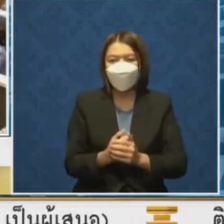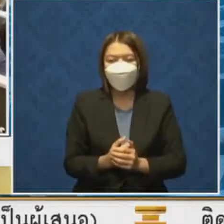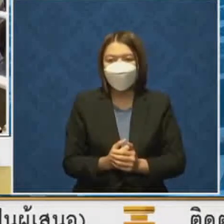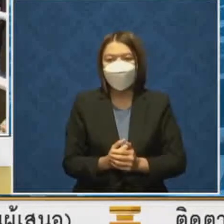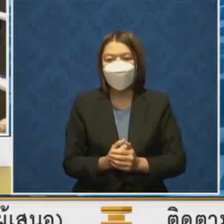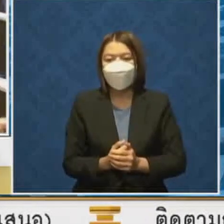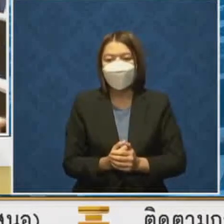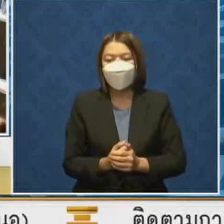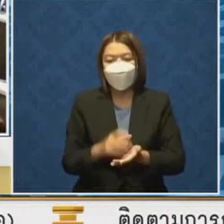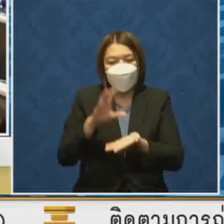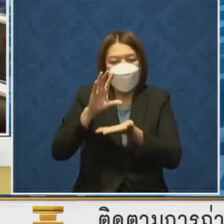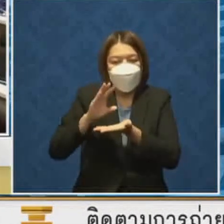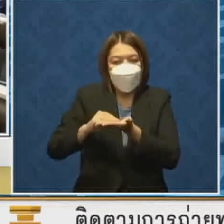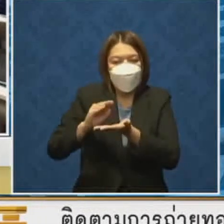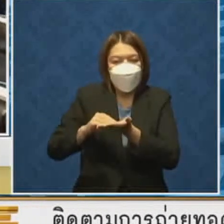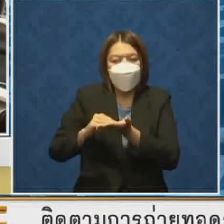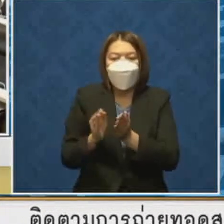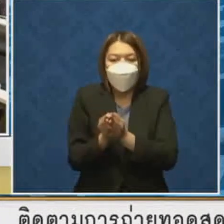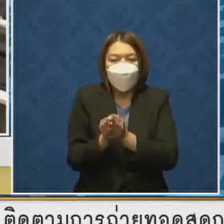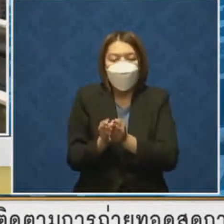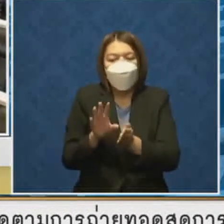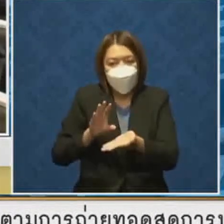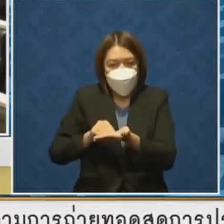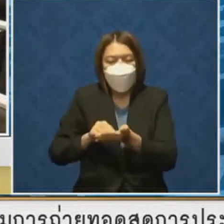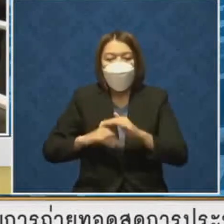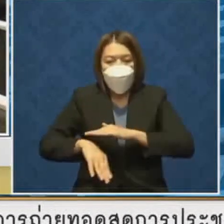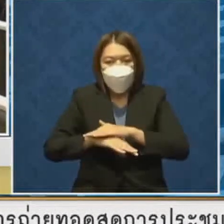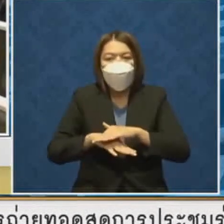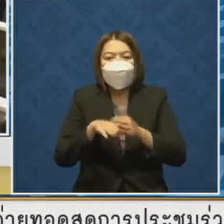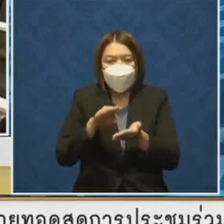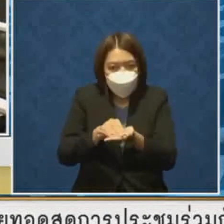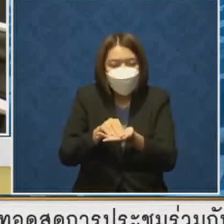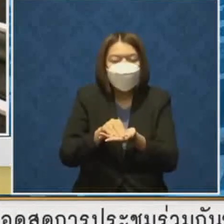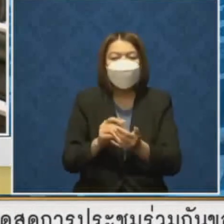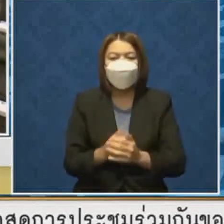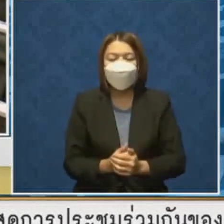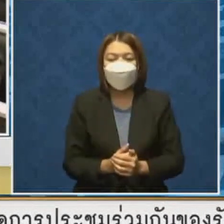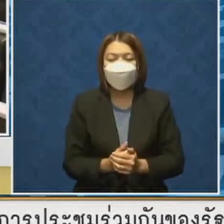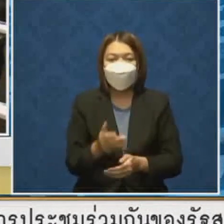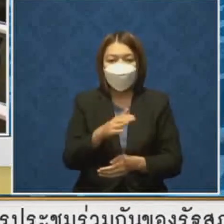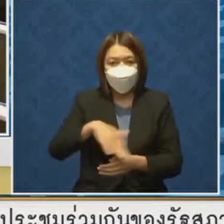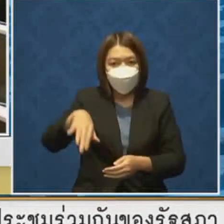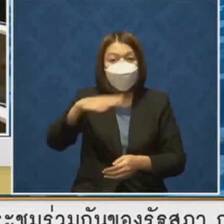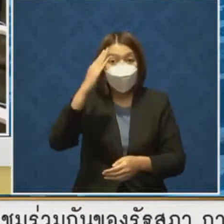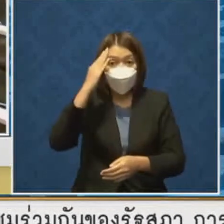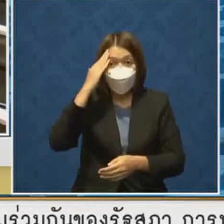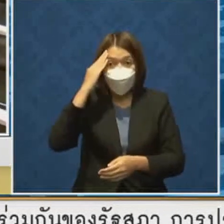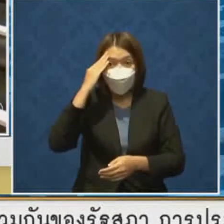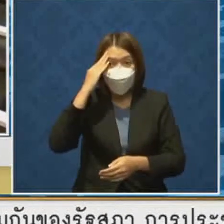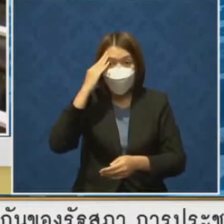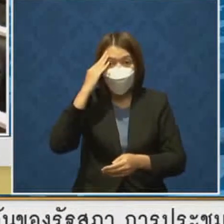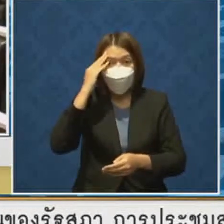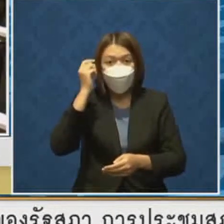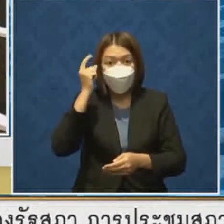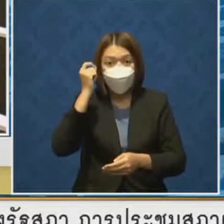นแล้วก็องค์กรทั้งสองนี้มายาวนานทั้งหมดในรวมศูนย์อยู่ที่ลุงใหญ่คนเดียวทั้งหมดนี้นะ